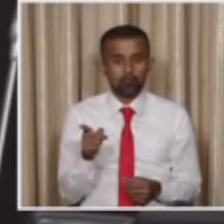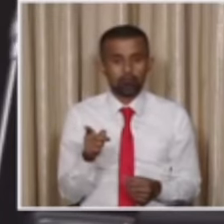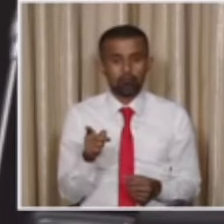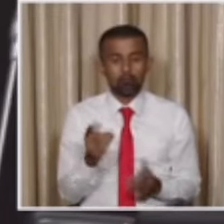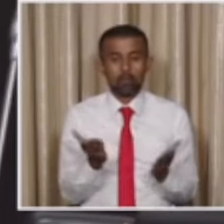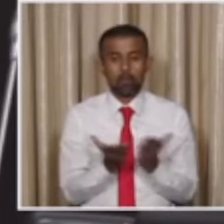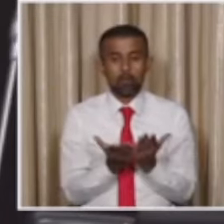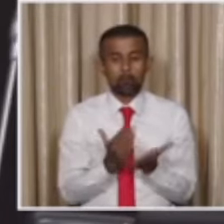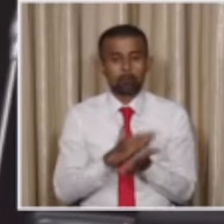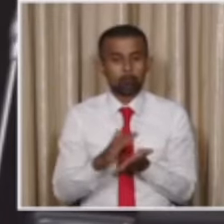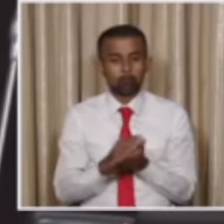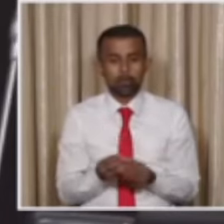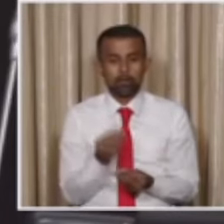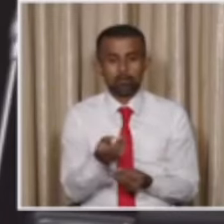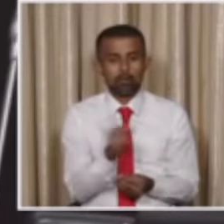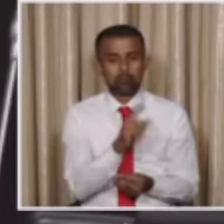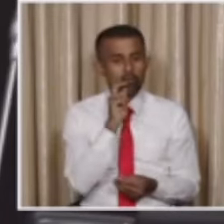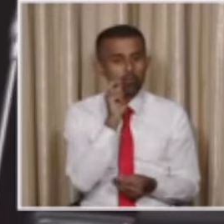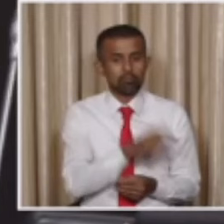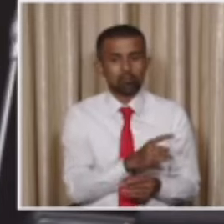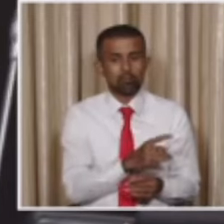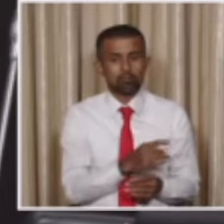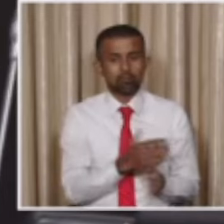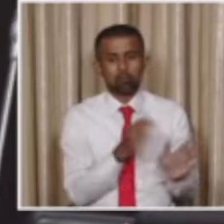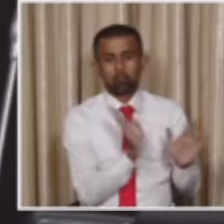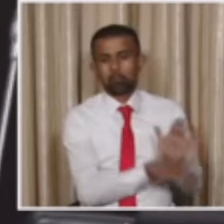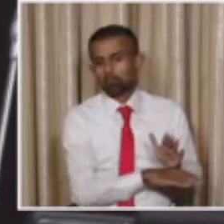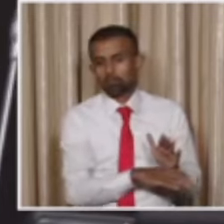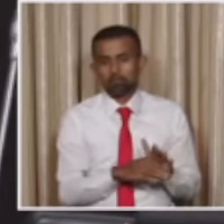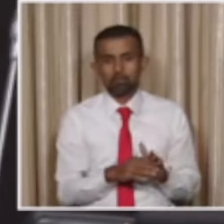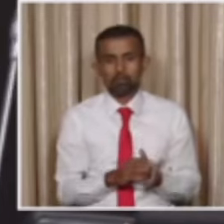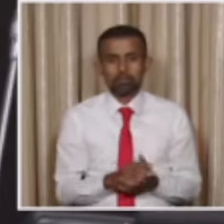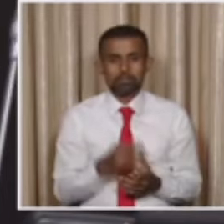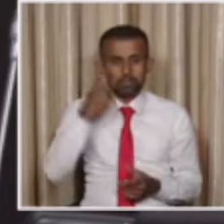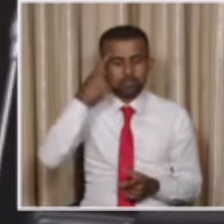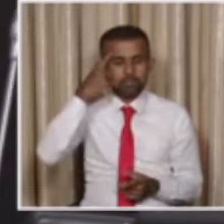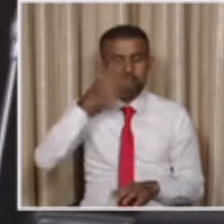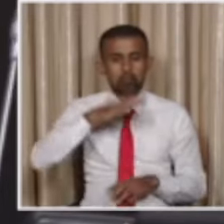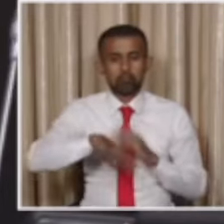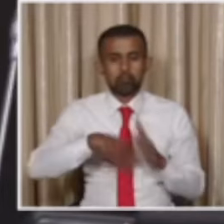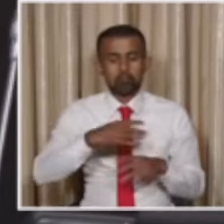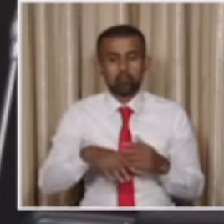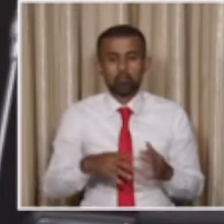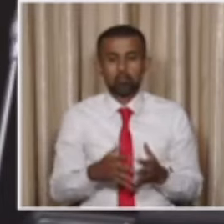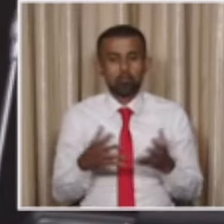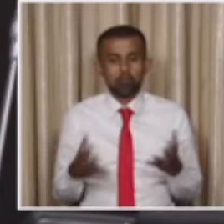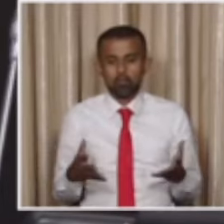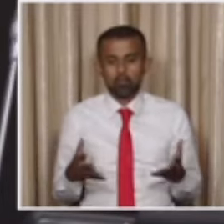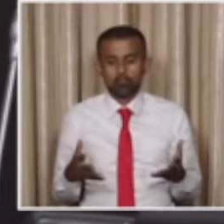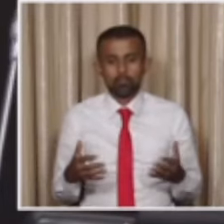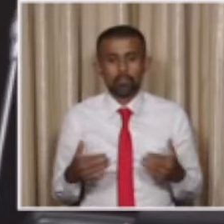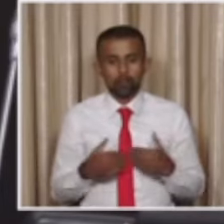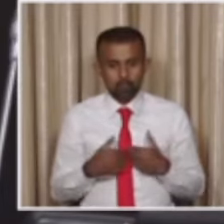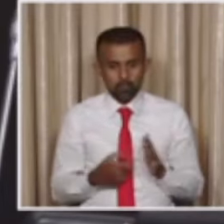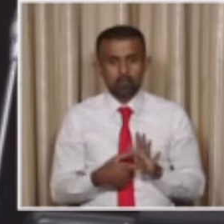ශිෂ්‍යත්වයක් දෙන්නුනොත් දෙන්නේ. අනිත් විරුසුරුන්ට කපල පැත්තකට දාලා ලොකු දැඩි මානසික පීඩනයකින් ඉන්නවා. මම උත්සාහයක්